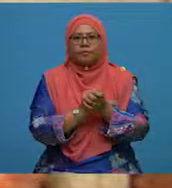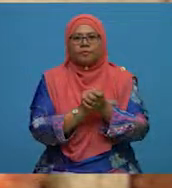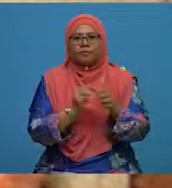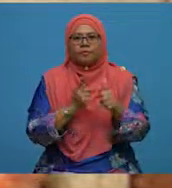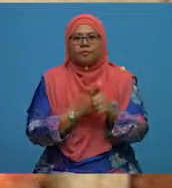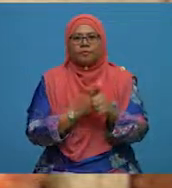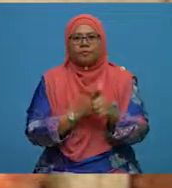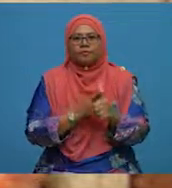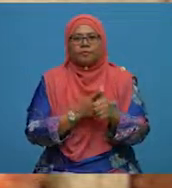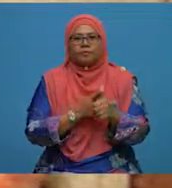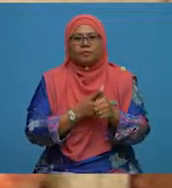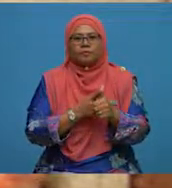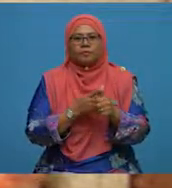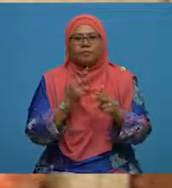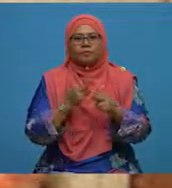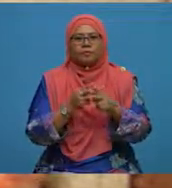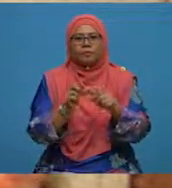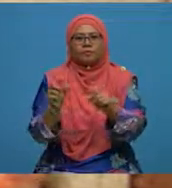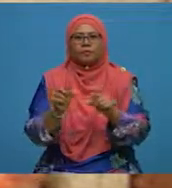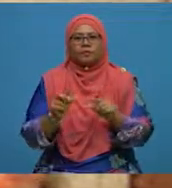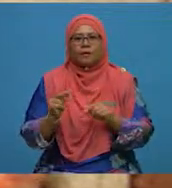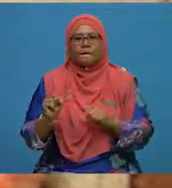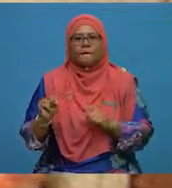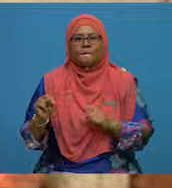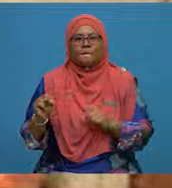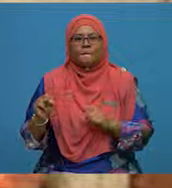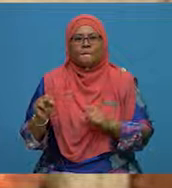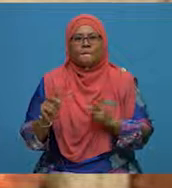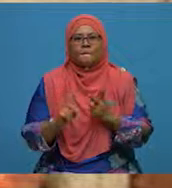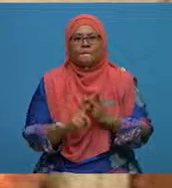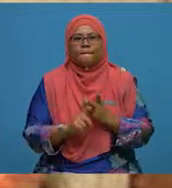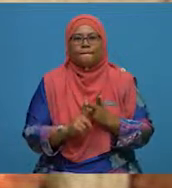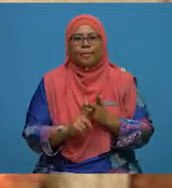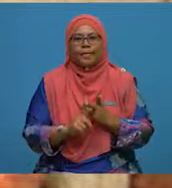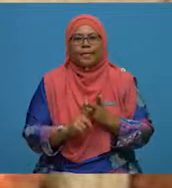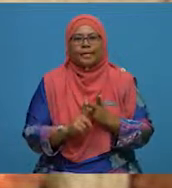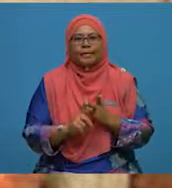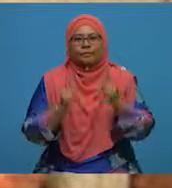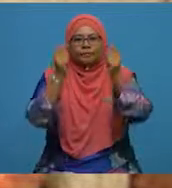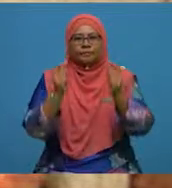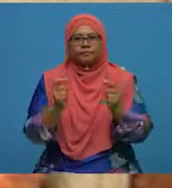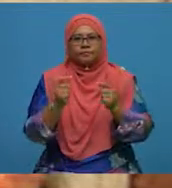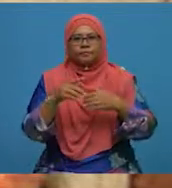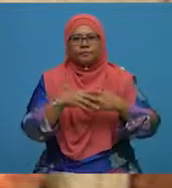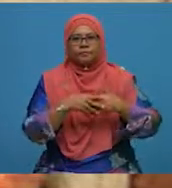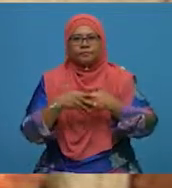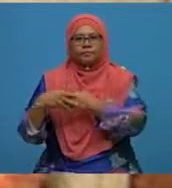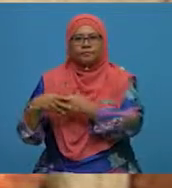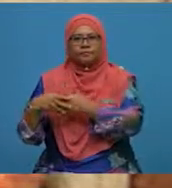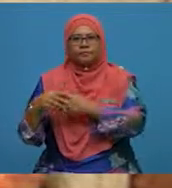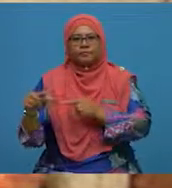pertama, nama gerakan; kedua, tokoh pemimpin